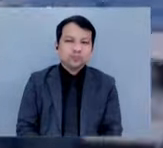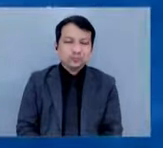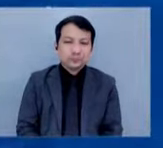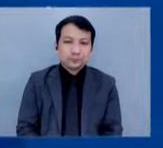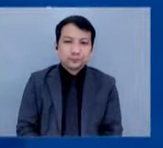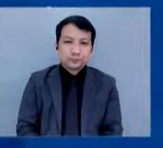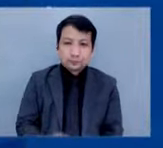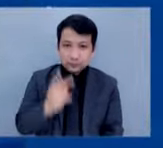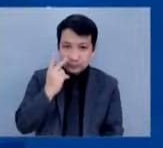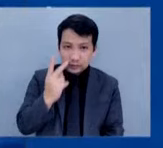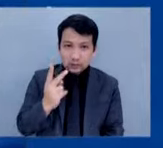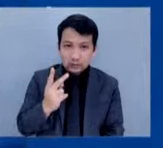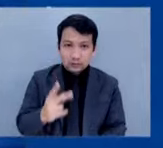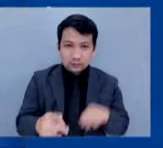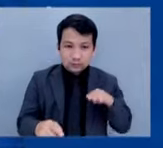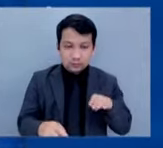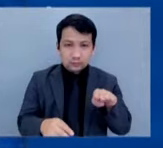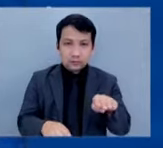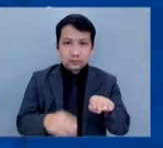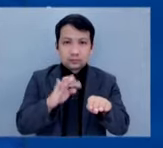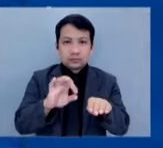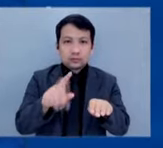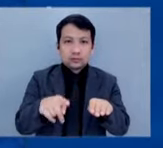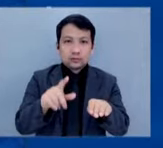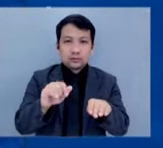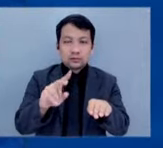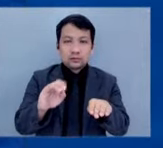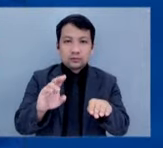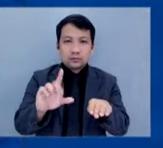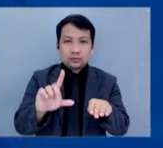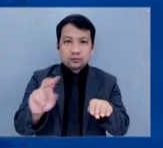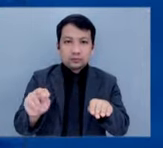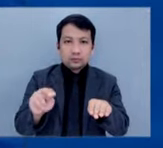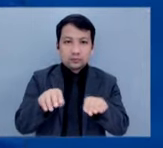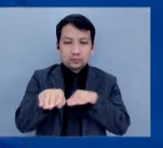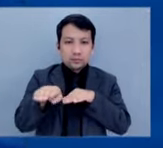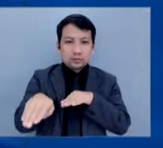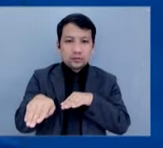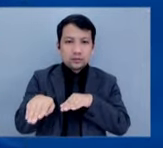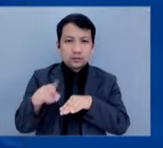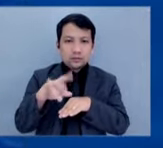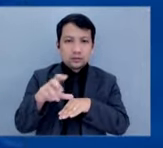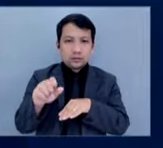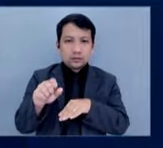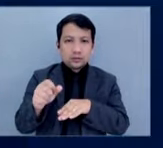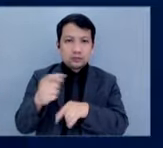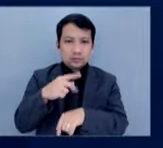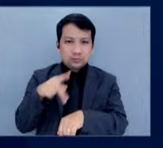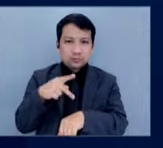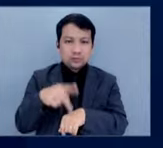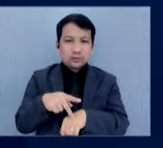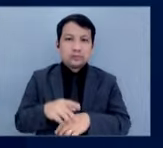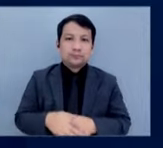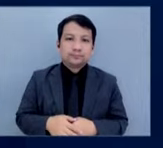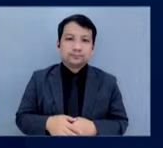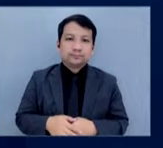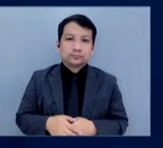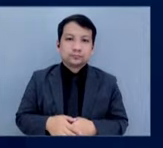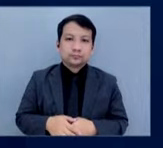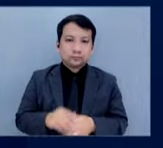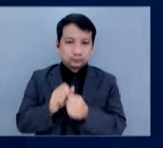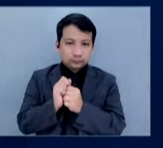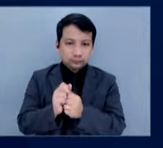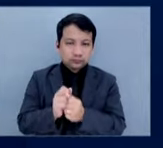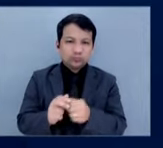Naglayag ang missile frigate na BRP Antonio Luna at patrol ship na BRP Valentin Diaz ng Pilipinas. Kasama niya ng